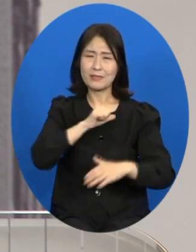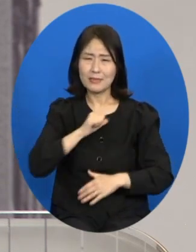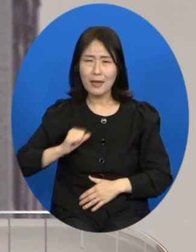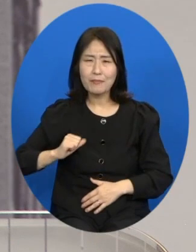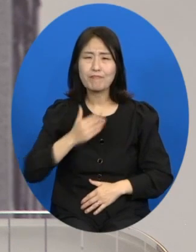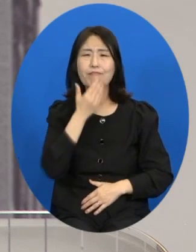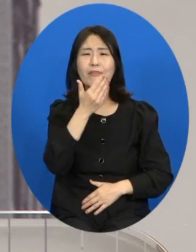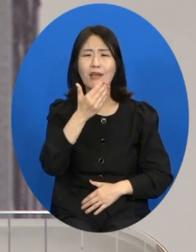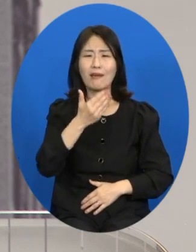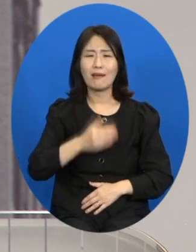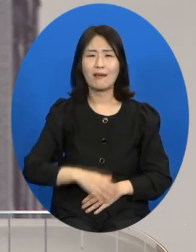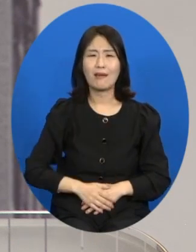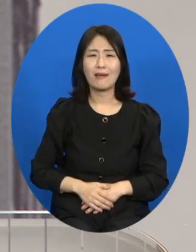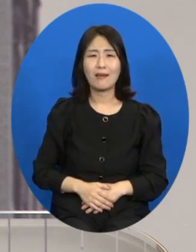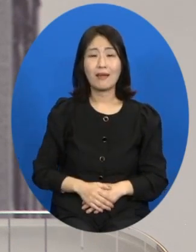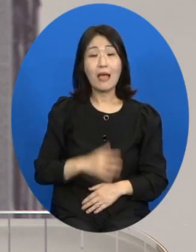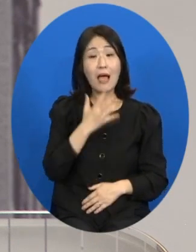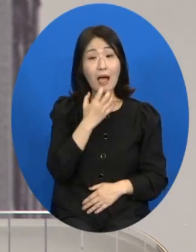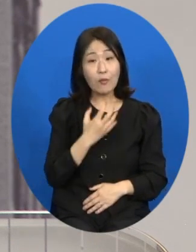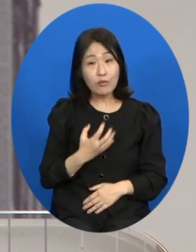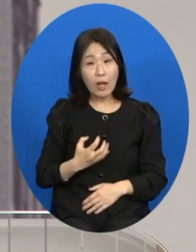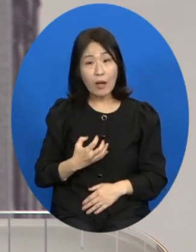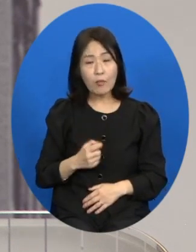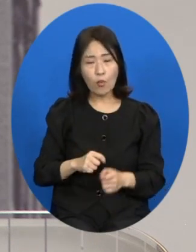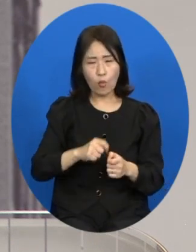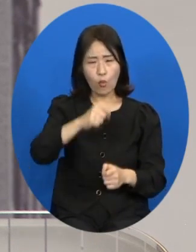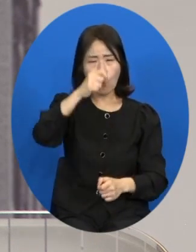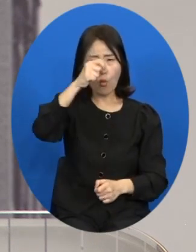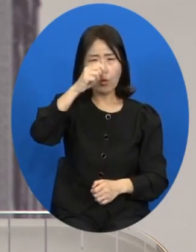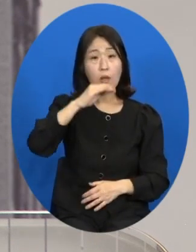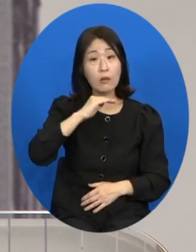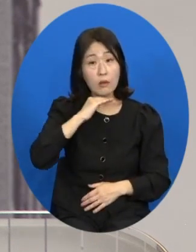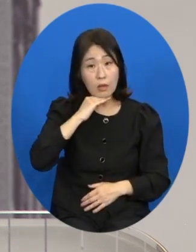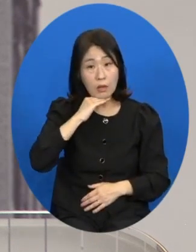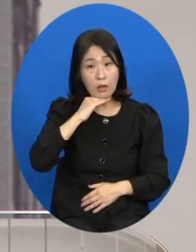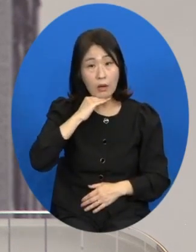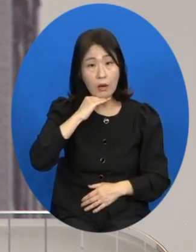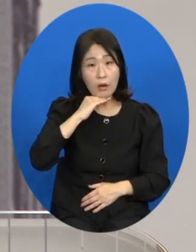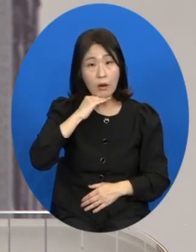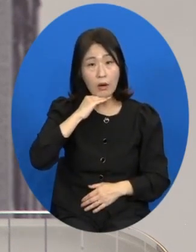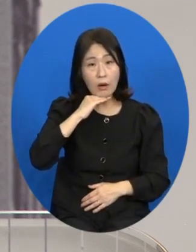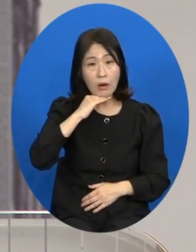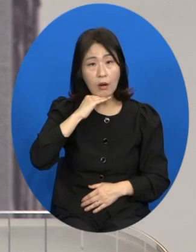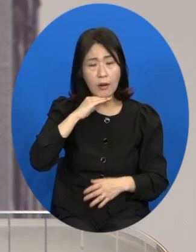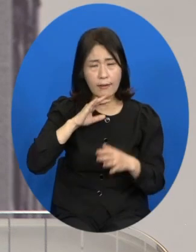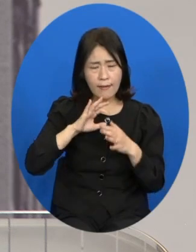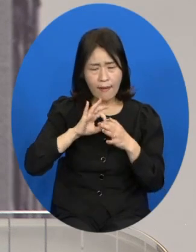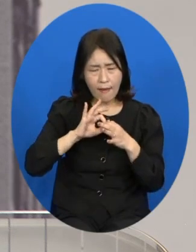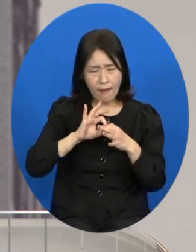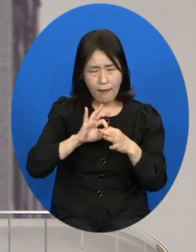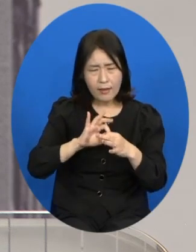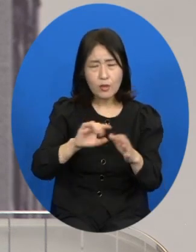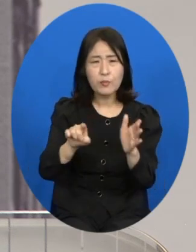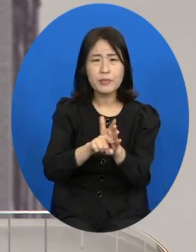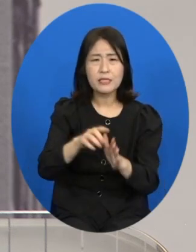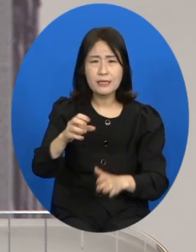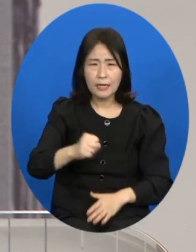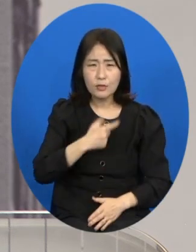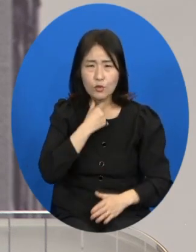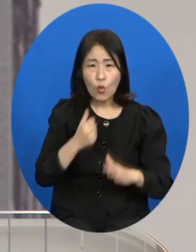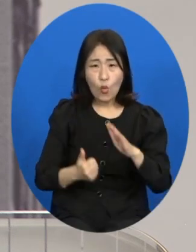아브라함은 자기가 오랜 시간을 기다려왔지만 계속 믿음으로 소망을 품고 그 뒤에